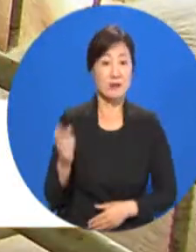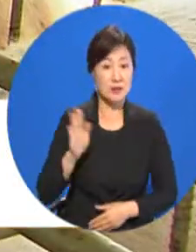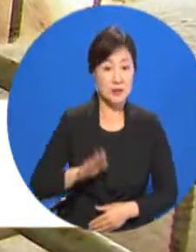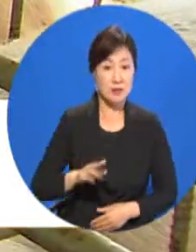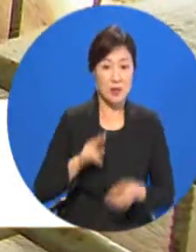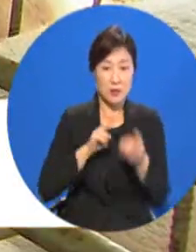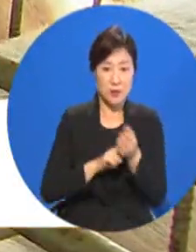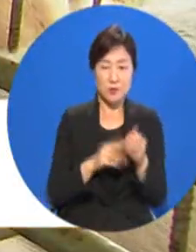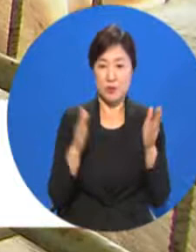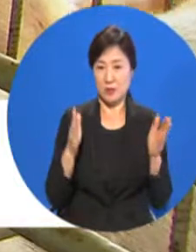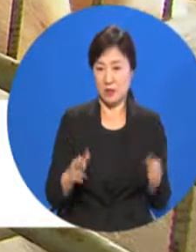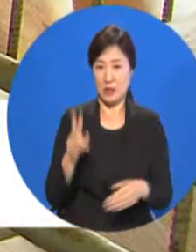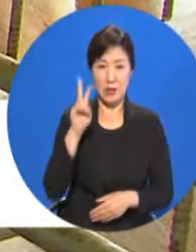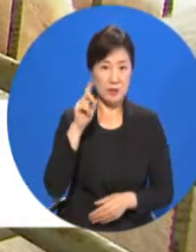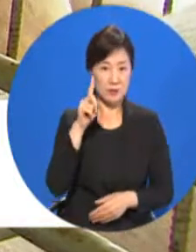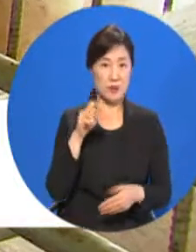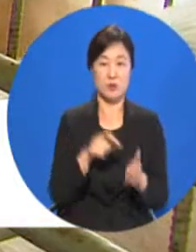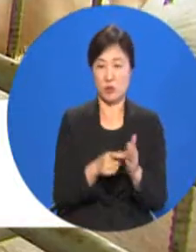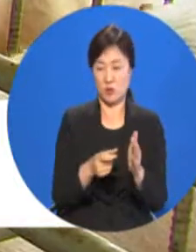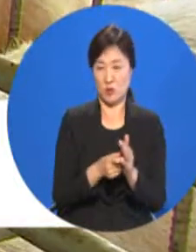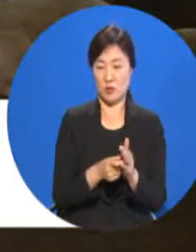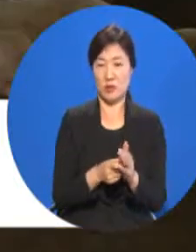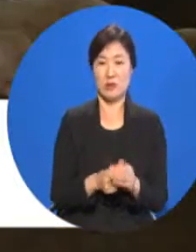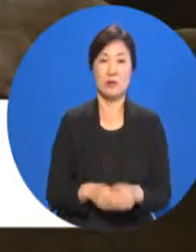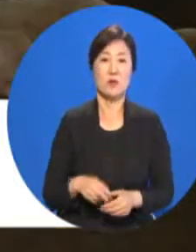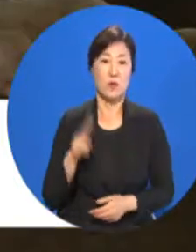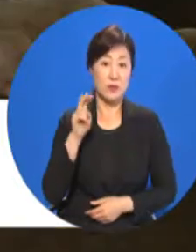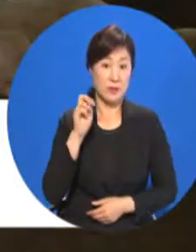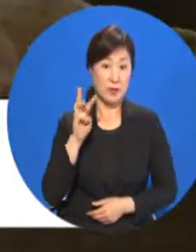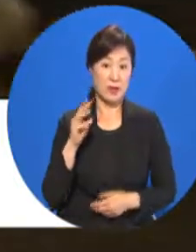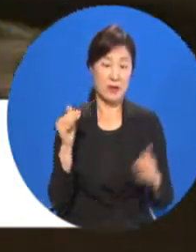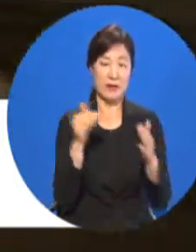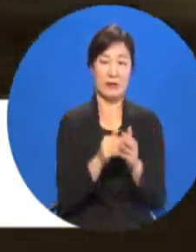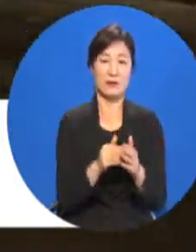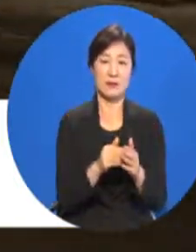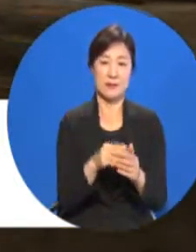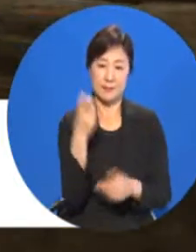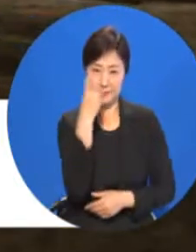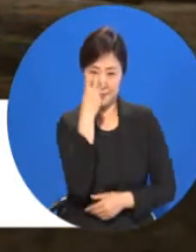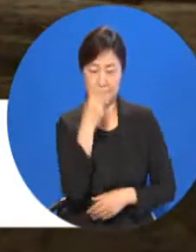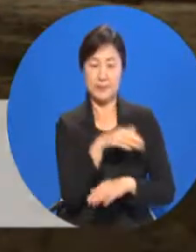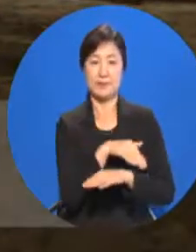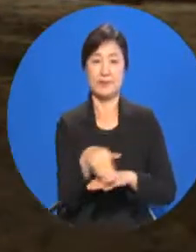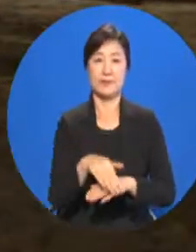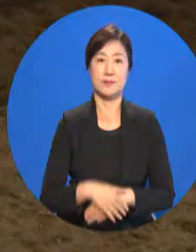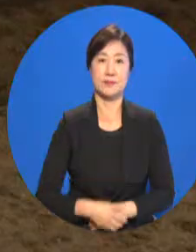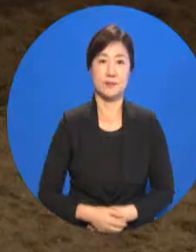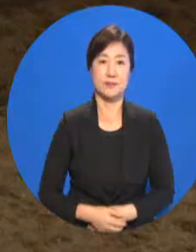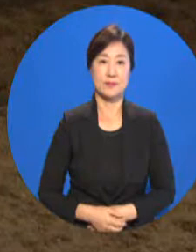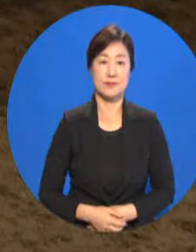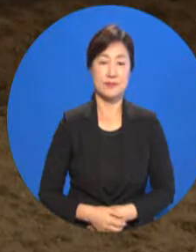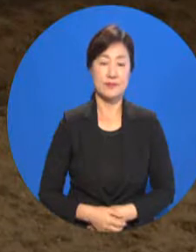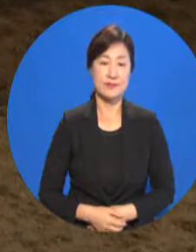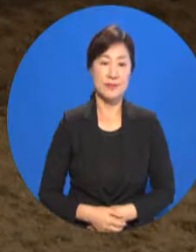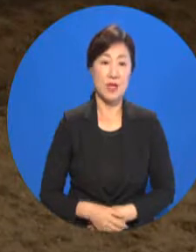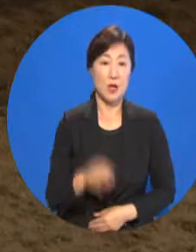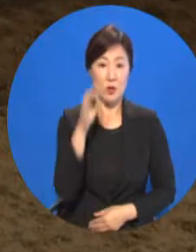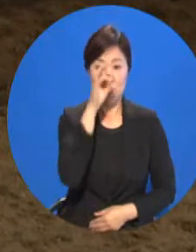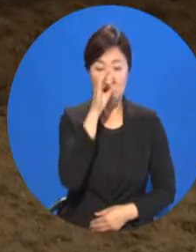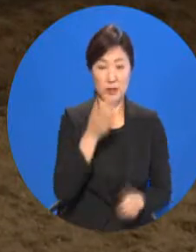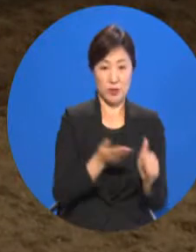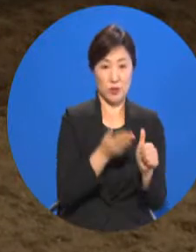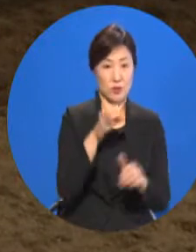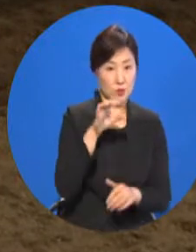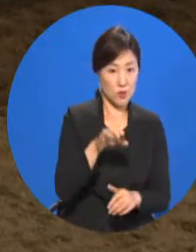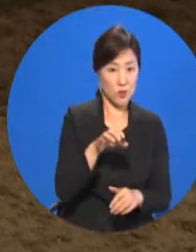잠복기가 최장 21일에 달하는 만큼 오는 23일까지 임상 예찰을 계속하기로 했습니다. 이 종돈장은